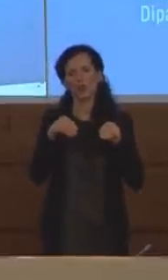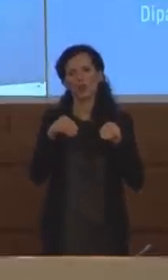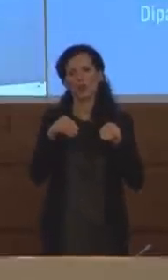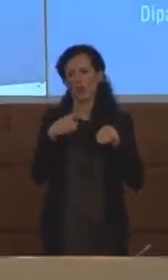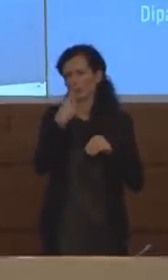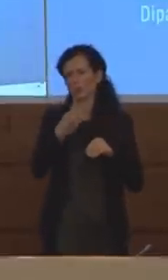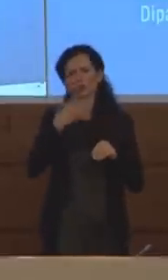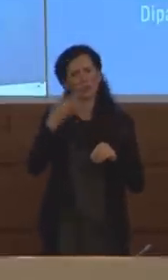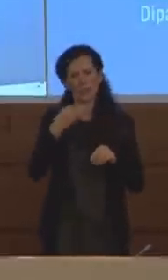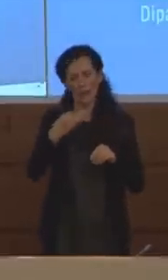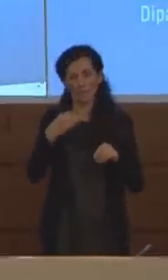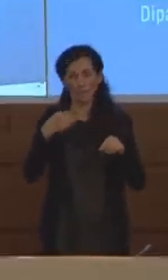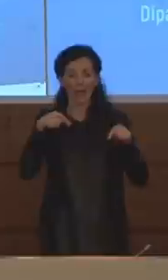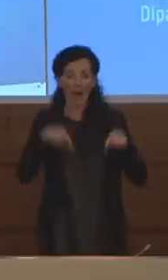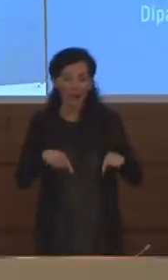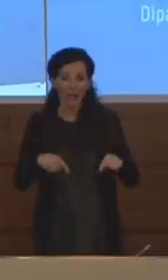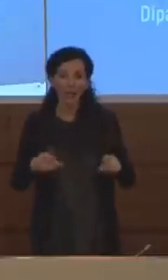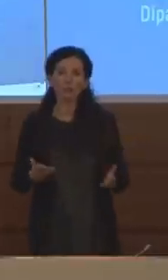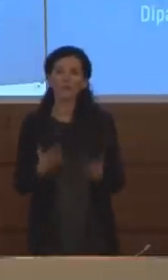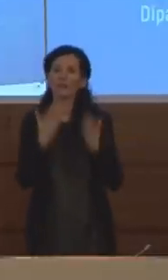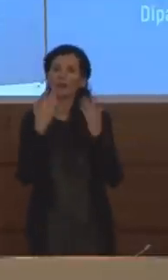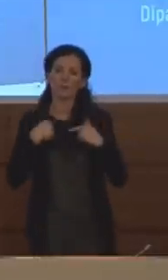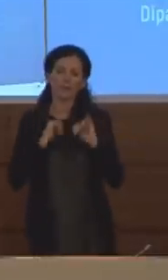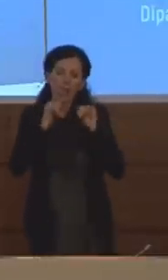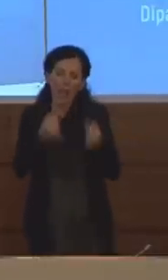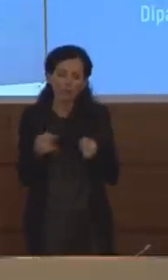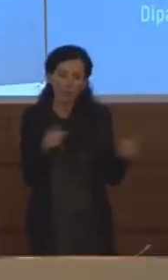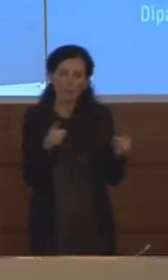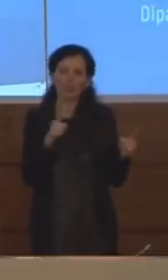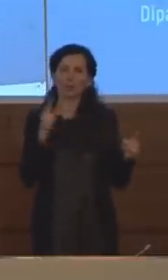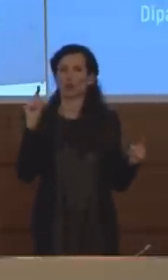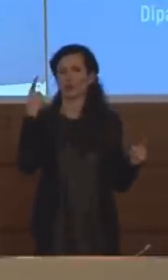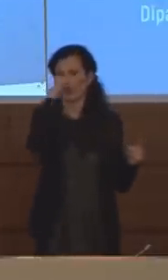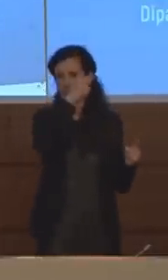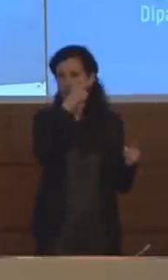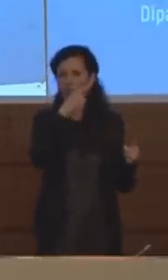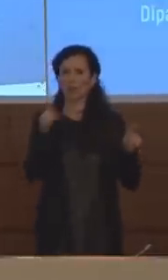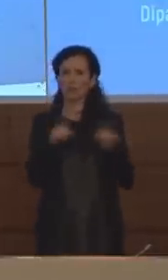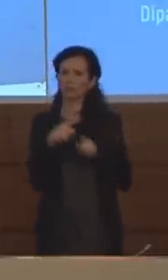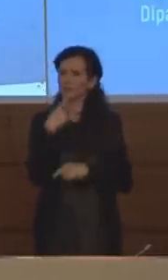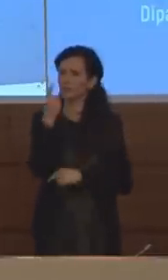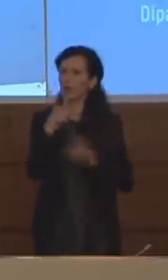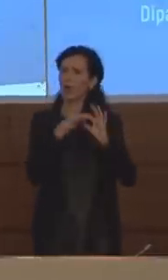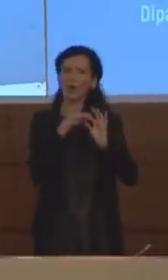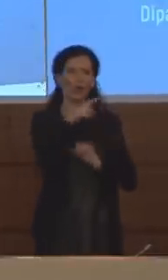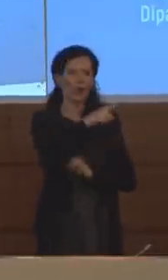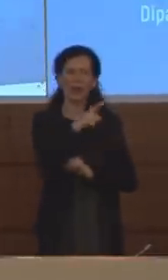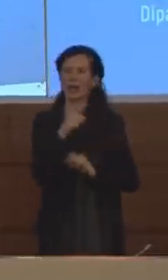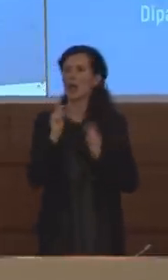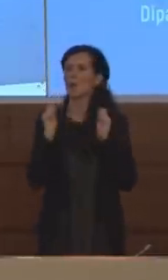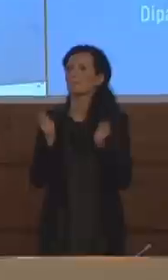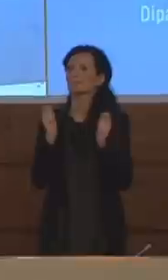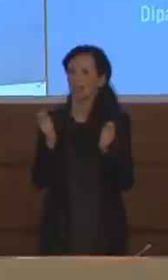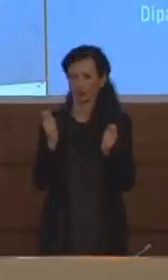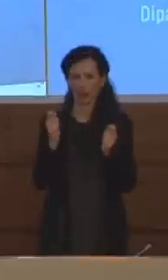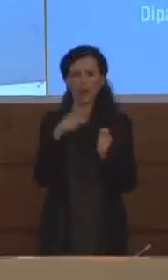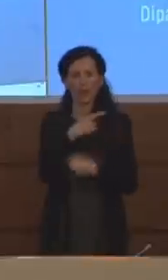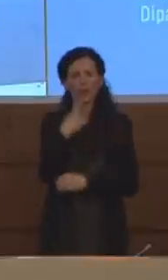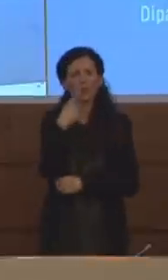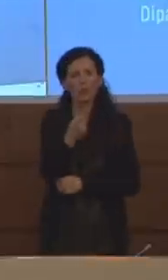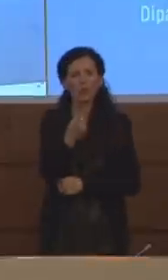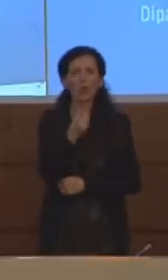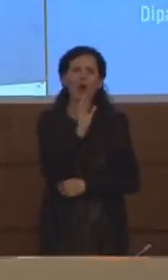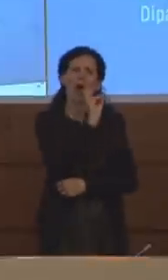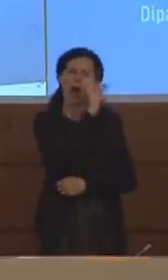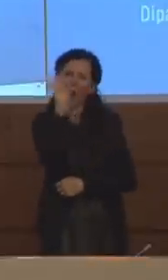difficile i dati ancora come diceva col vostro collega del messaggero ci dicono ancora che comunque